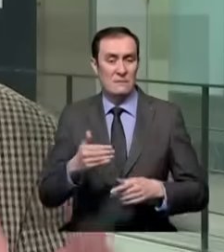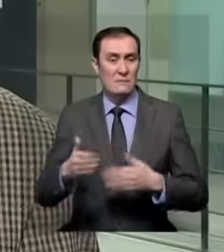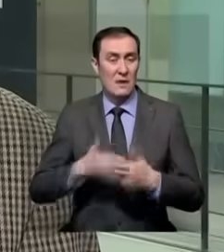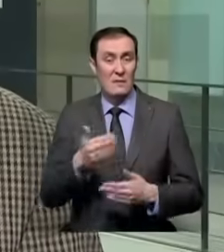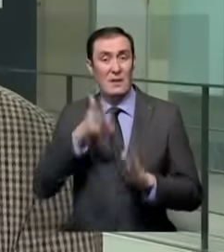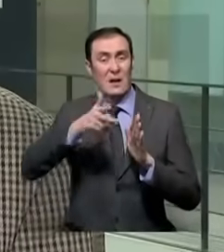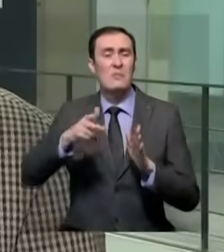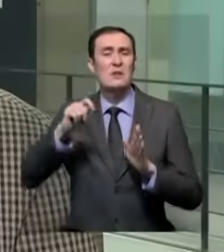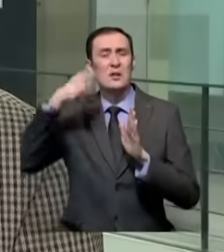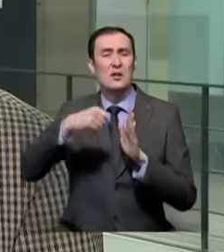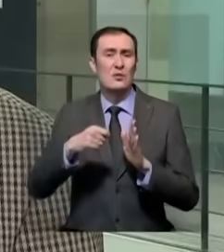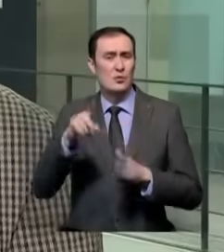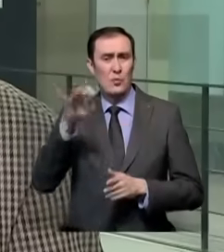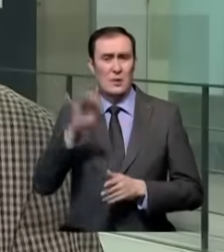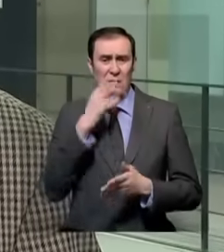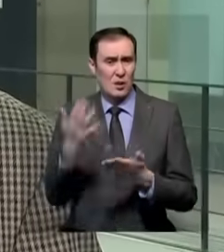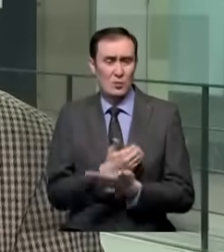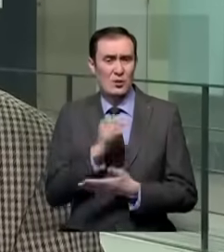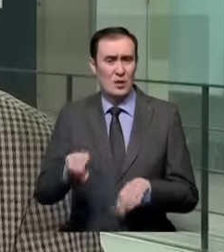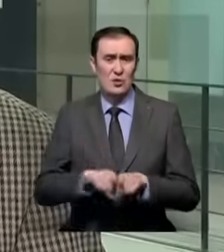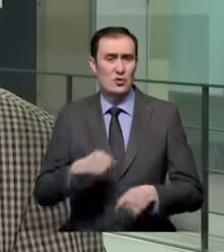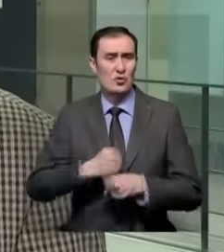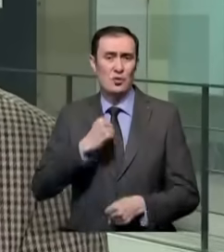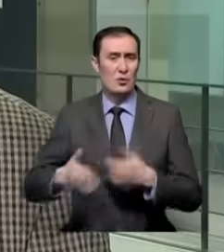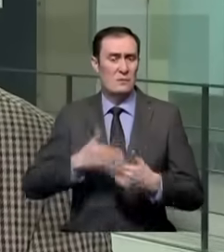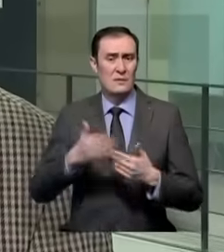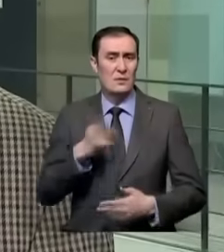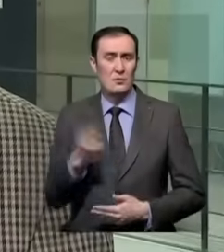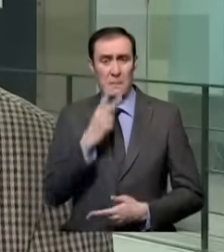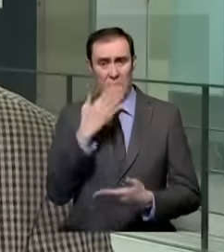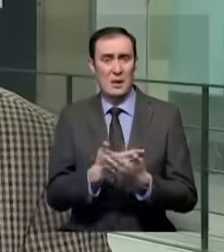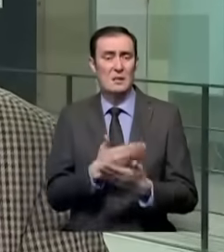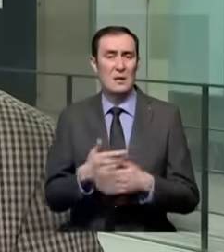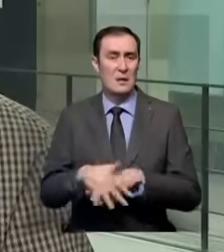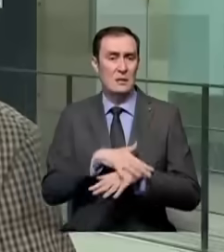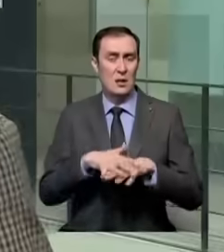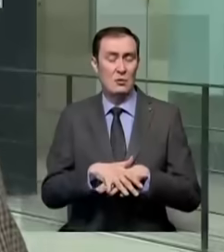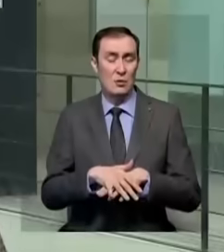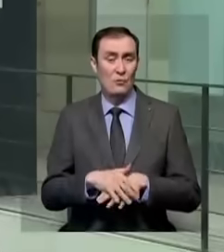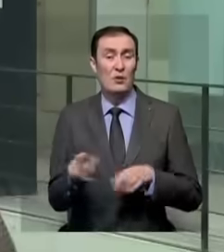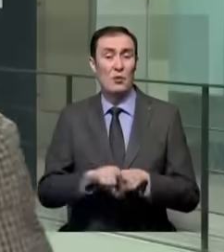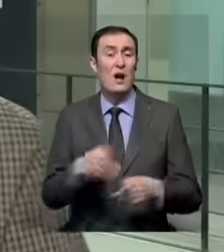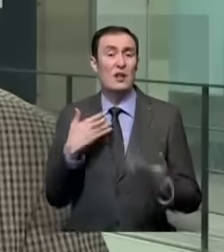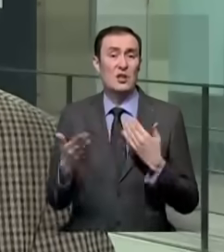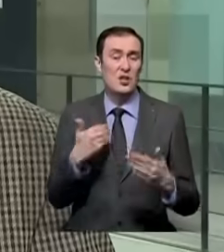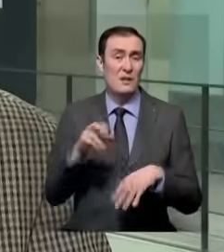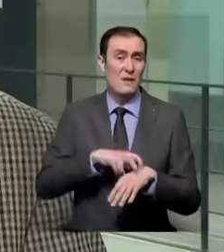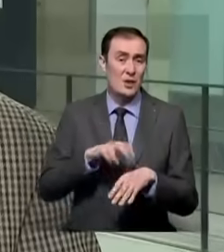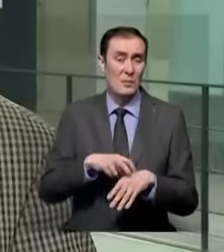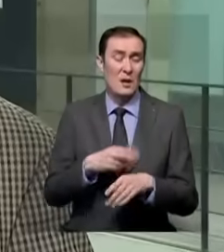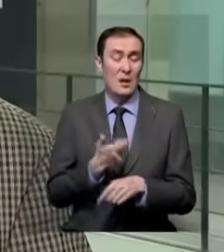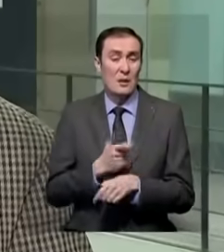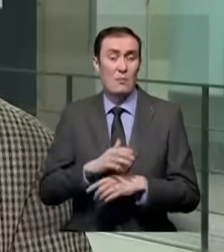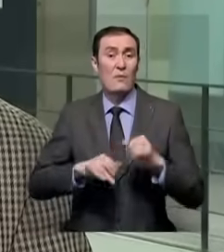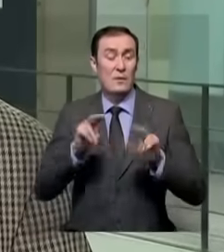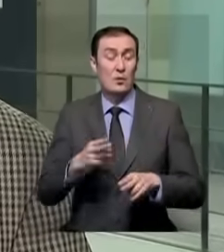камеры расставлены везде, 100% найдут. И жестко таких людей наказывать, и показывать в обществе. Понимаете, вот отношение к медикам, самым гуманным